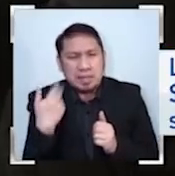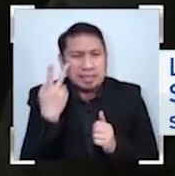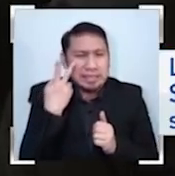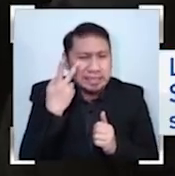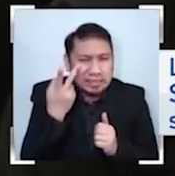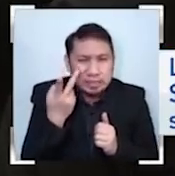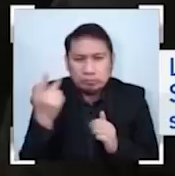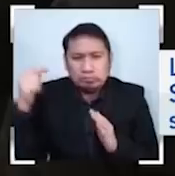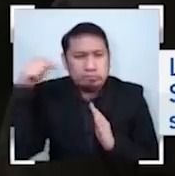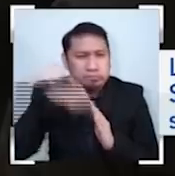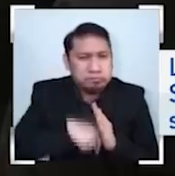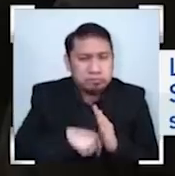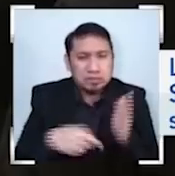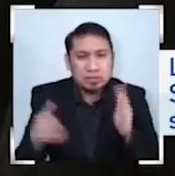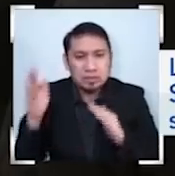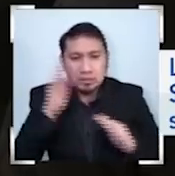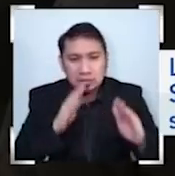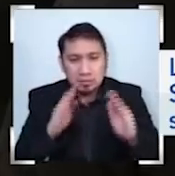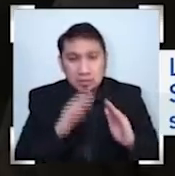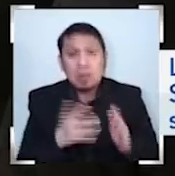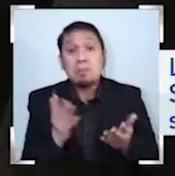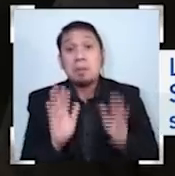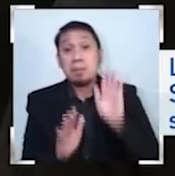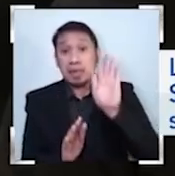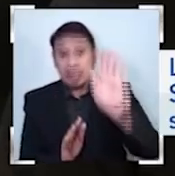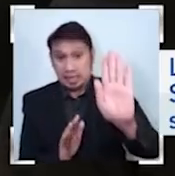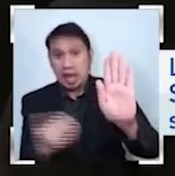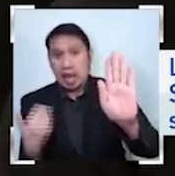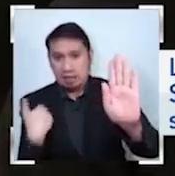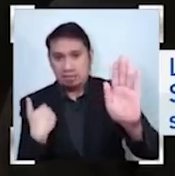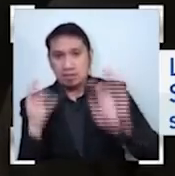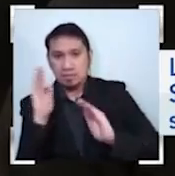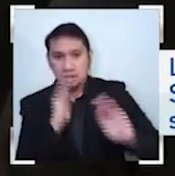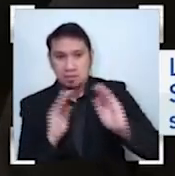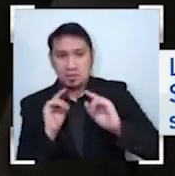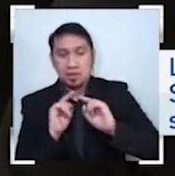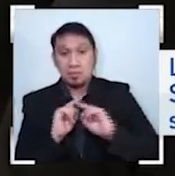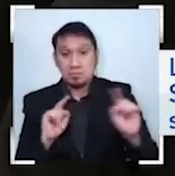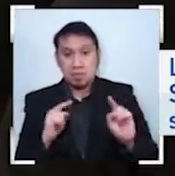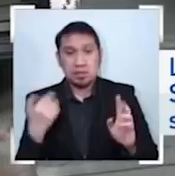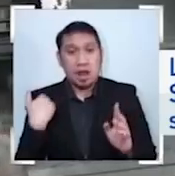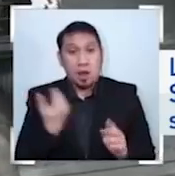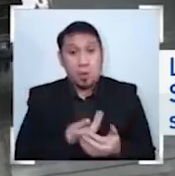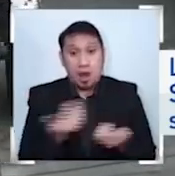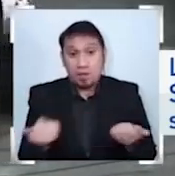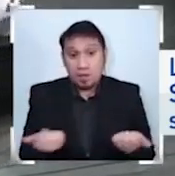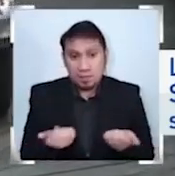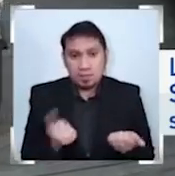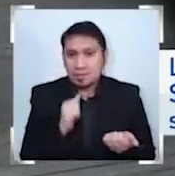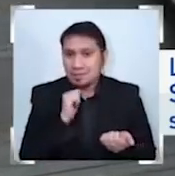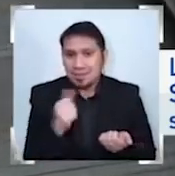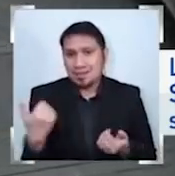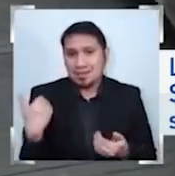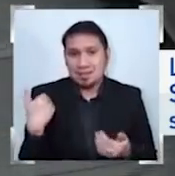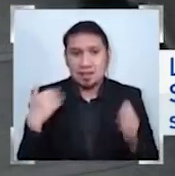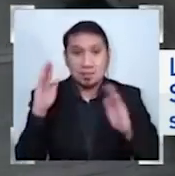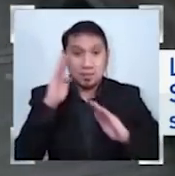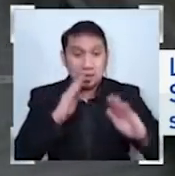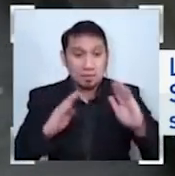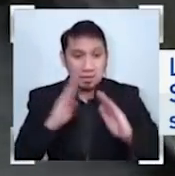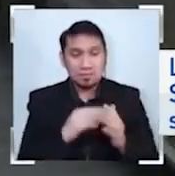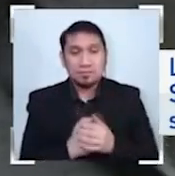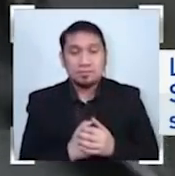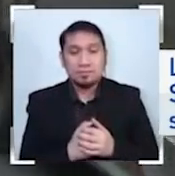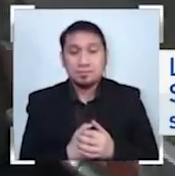Doon sila sa Europe, tatamaan sila. Tayo, yung sa supply, hindi natin problema. Sabi naman ng Development